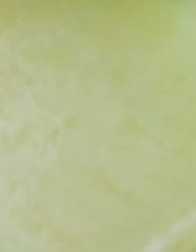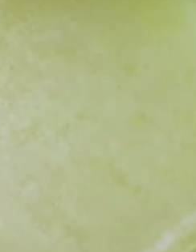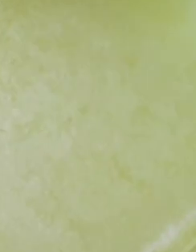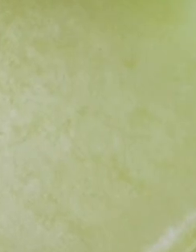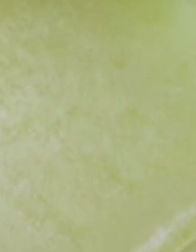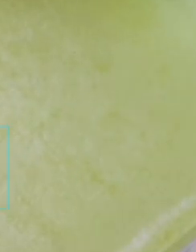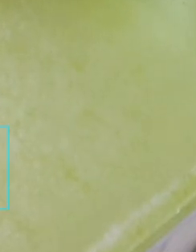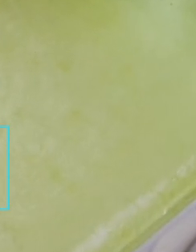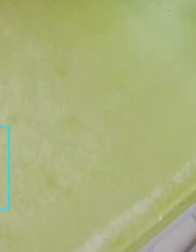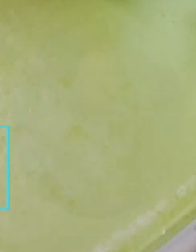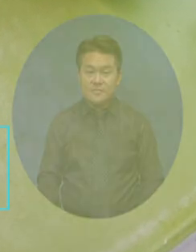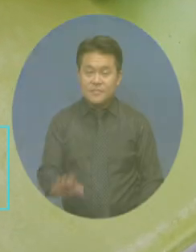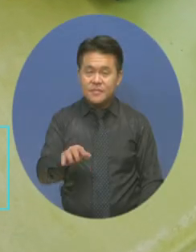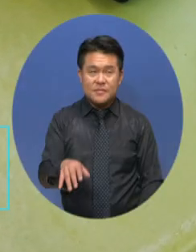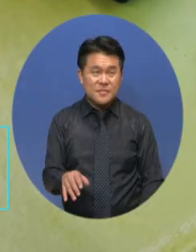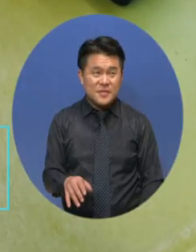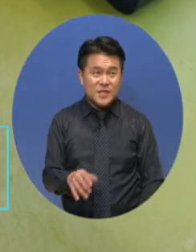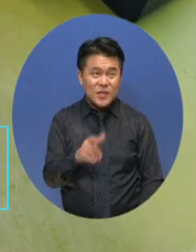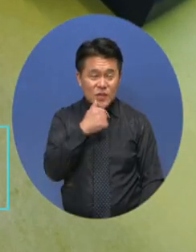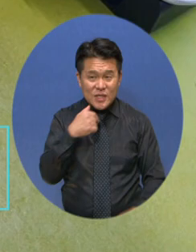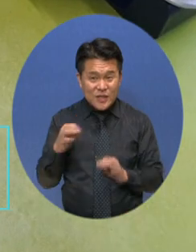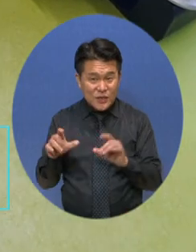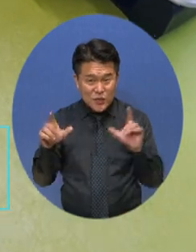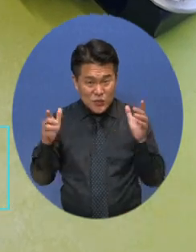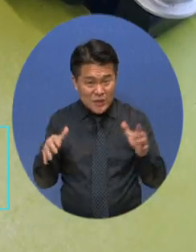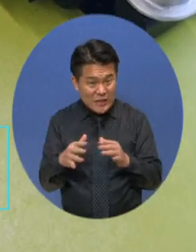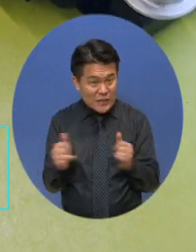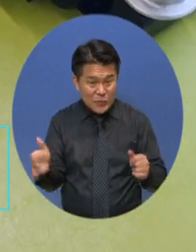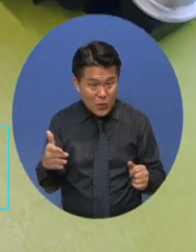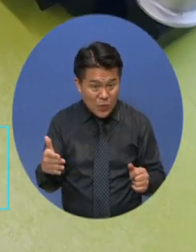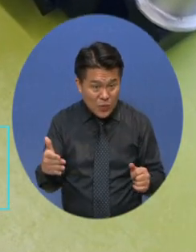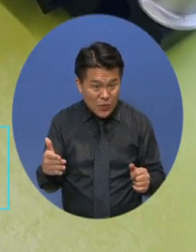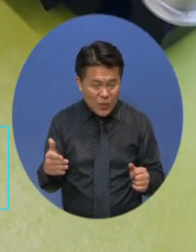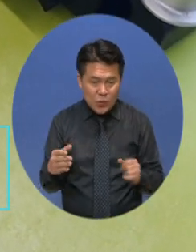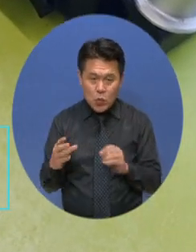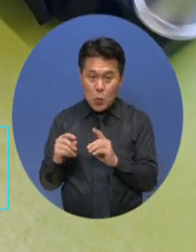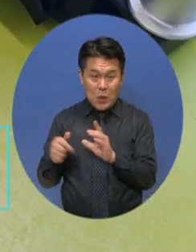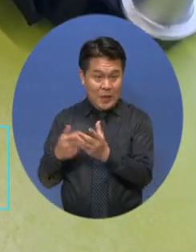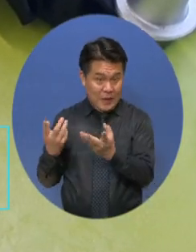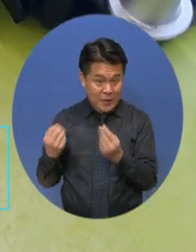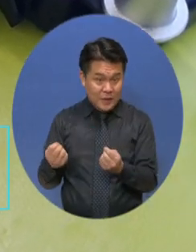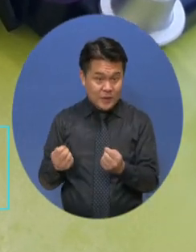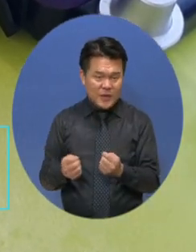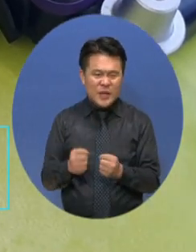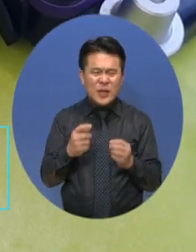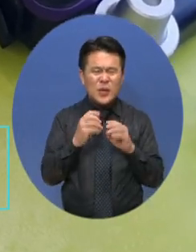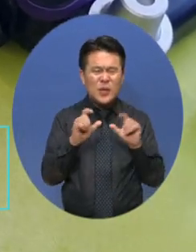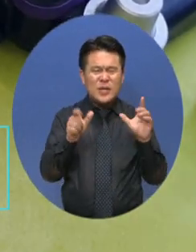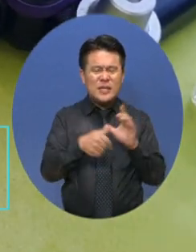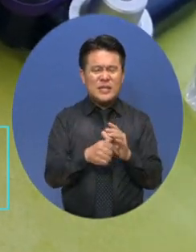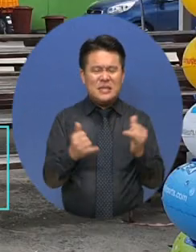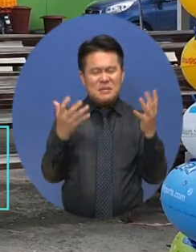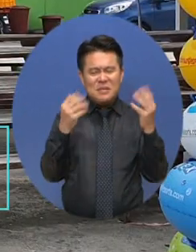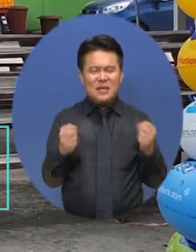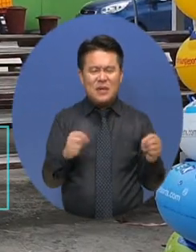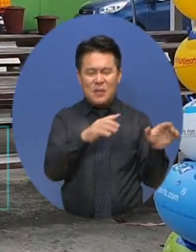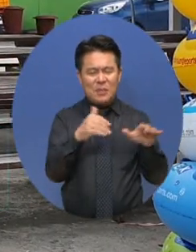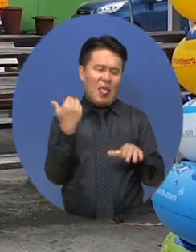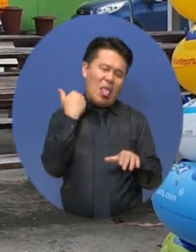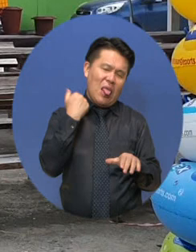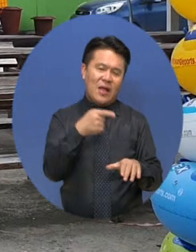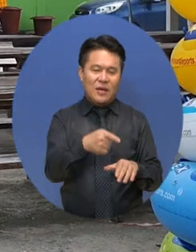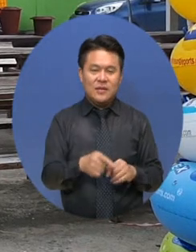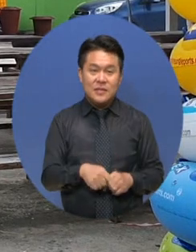사람 원래 여기는 평일에 이렇게 사람이 없어요? 네. 주말에는 좀 많은가요? 주말에 바다가 안 보여요, 만나가지고.